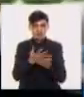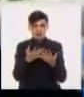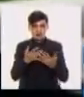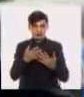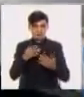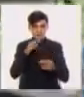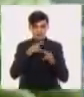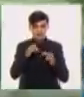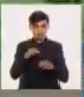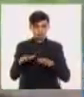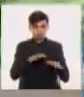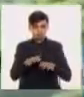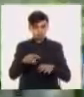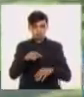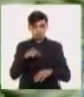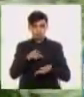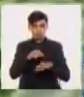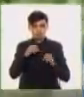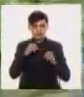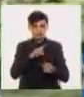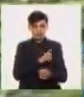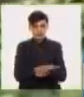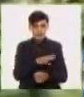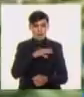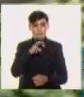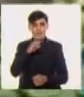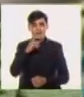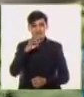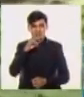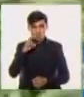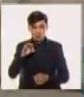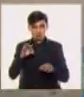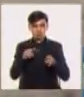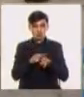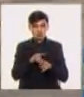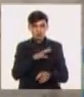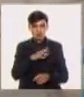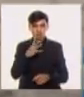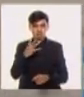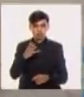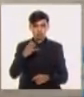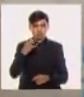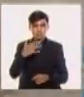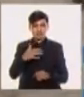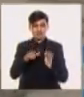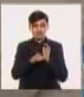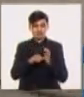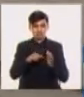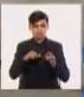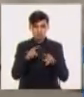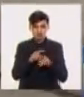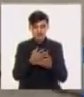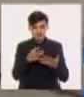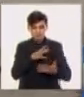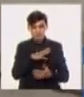муниципалитетов. Толчки ощущались и в Мехико. Сейсмологи зафиксировали еще около 450 авторшоков. Спасатели